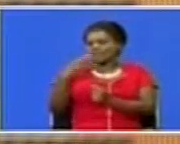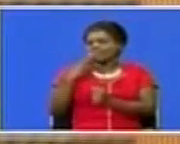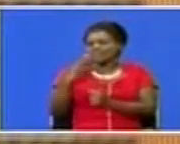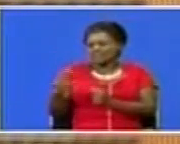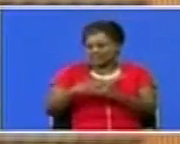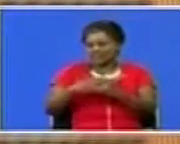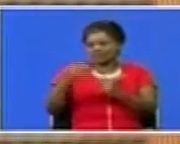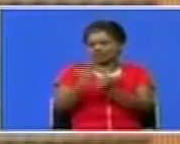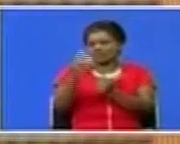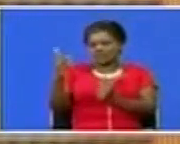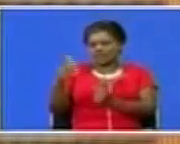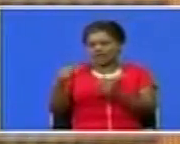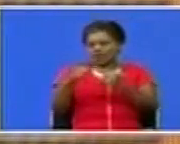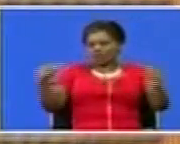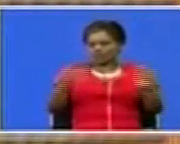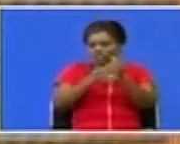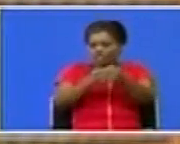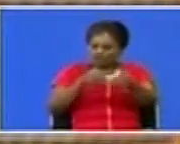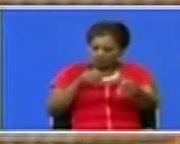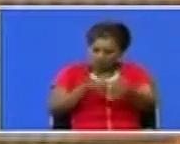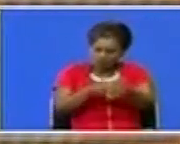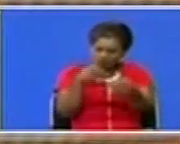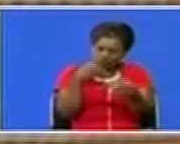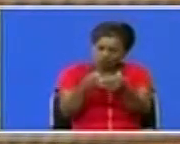2,715,914, huku Besigye akifuata kwa kura